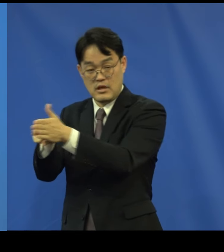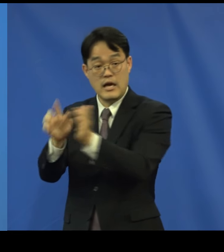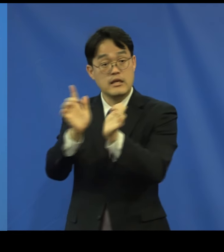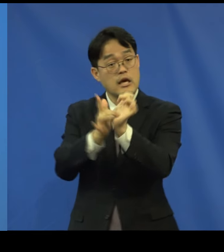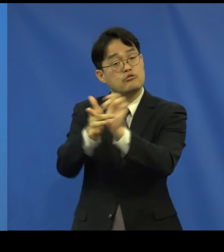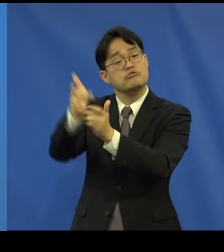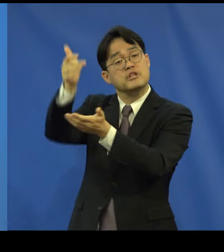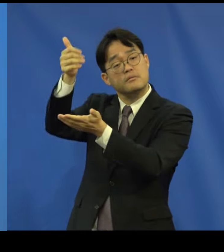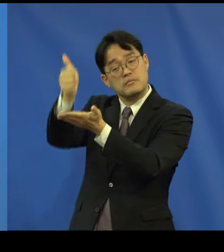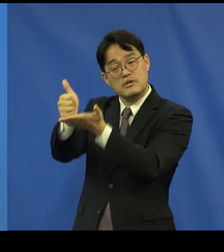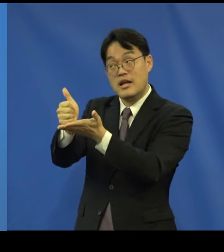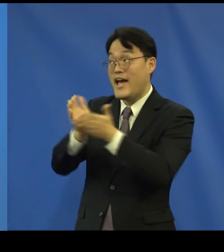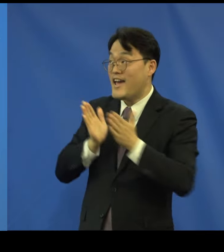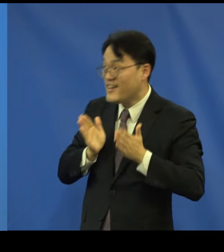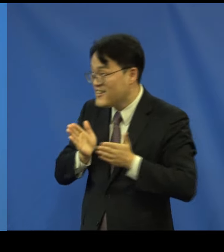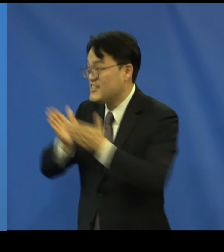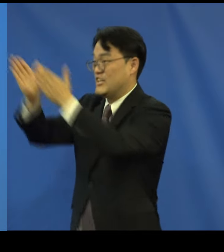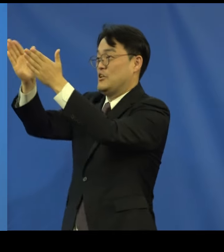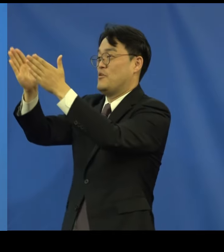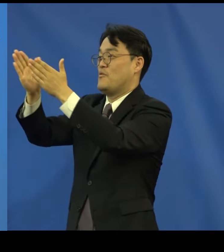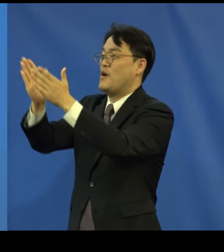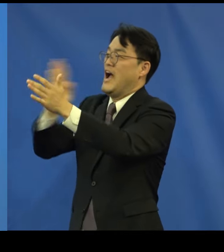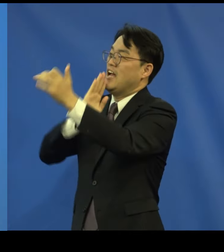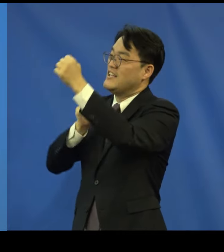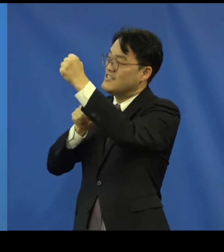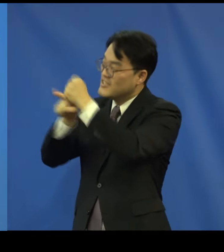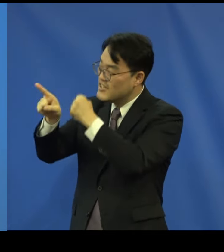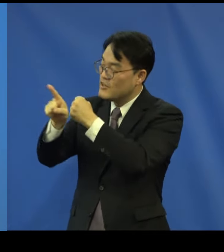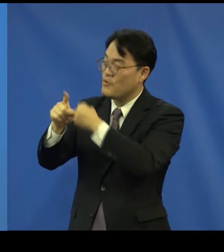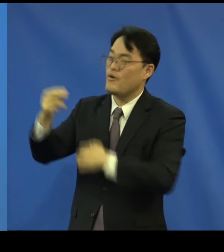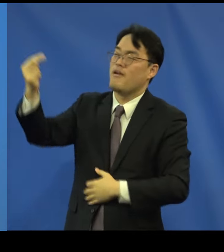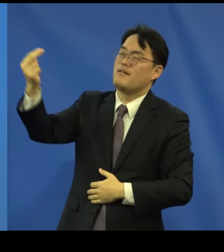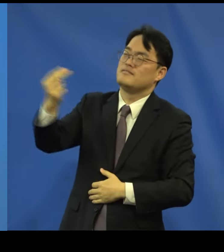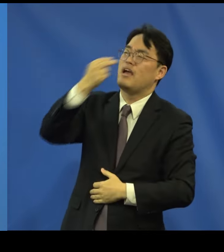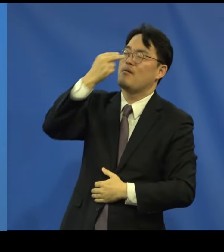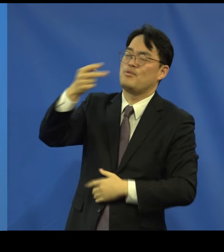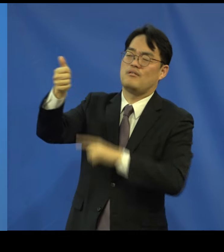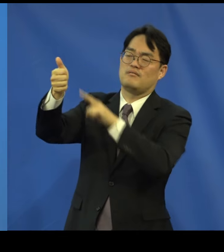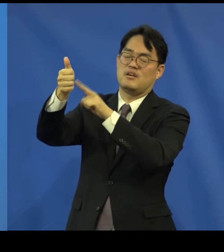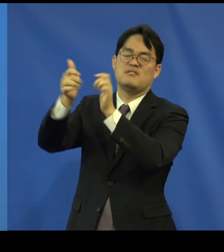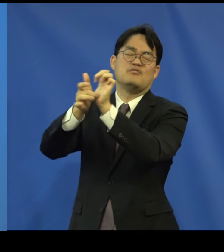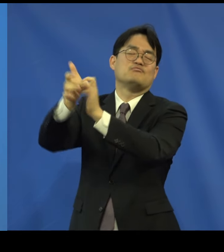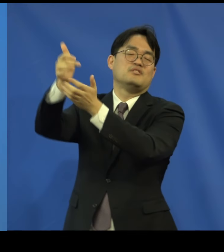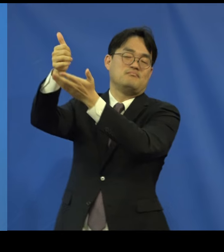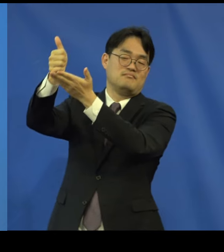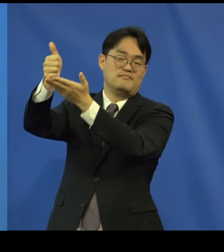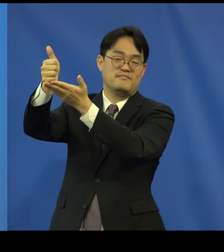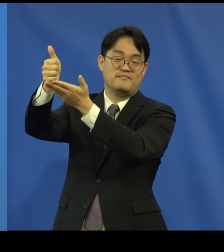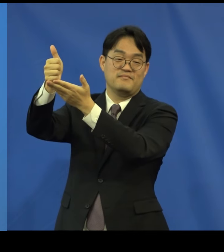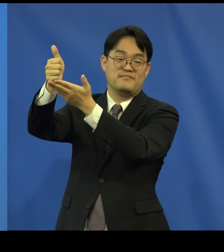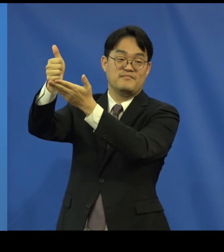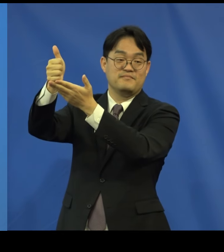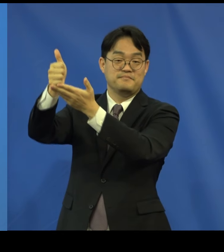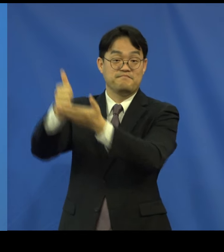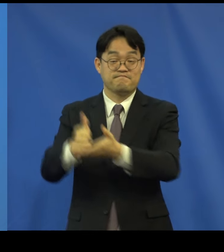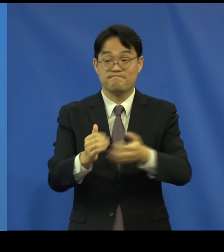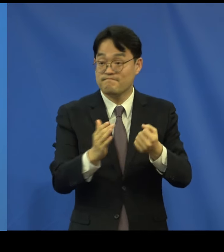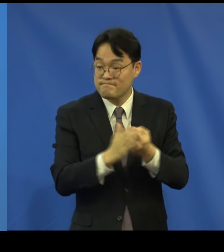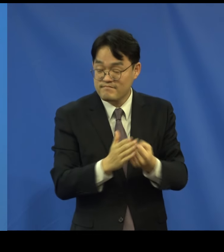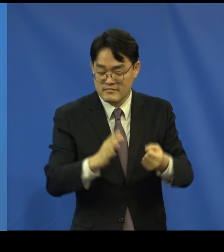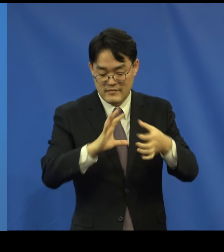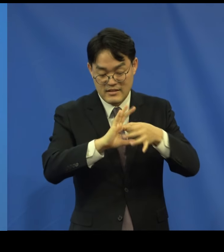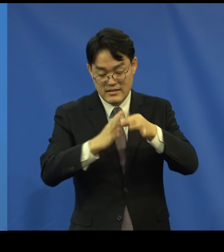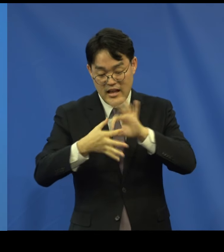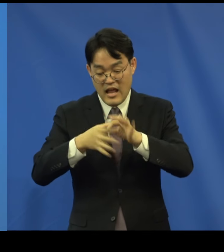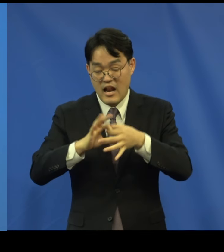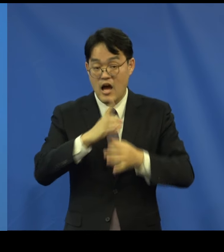유일한 우리의 삶의 기준인 진리요, 그리고 그분 안에만 생명이 있다는 것. 그래서 헬라어나